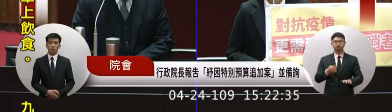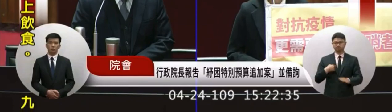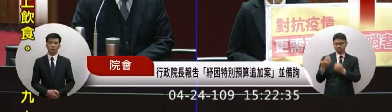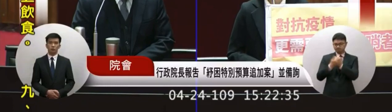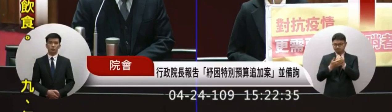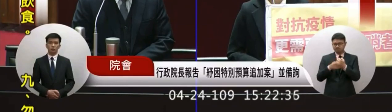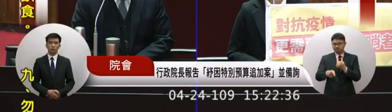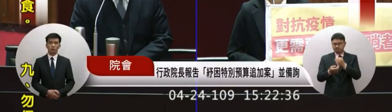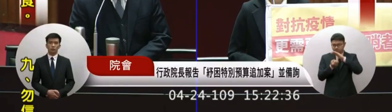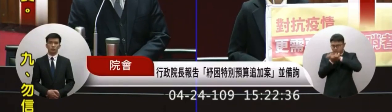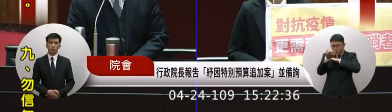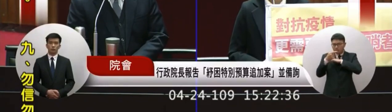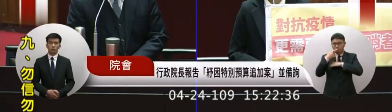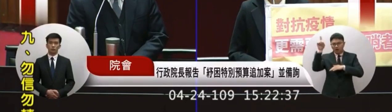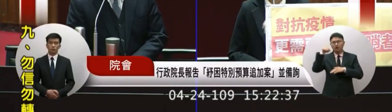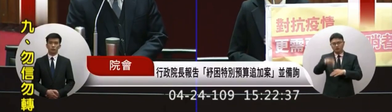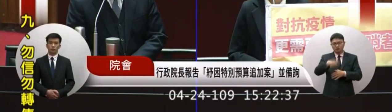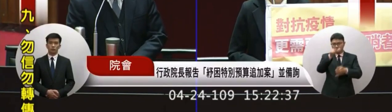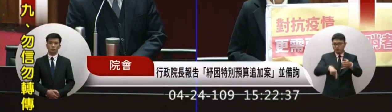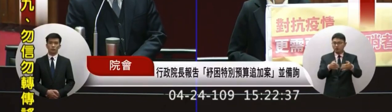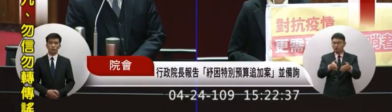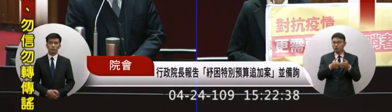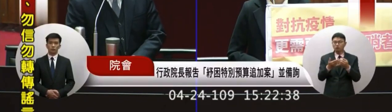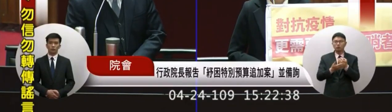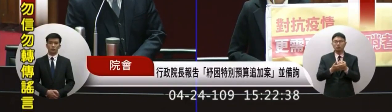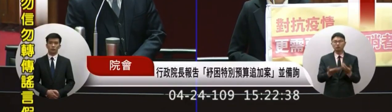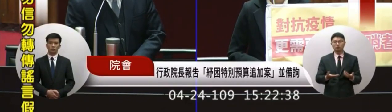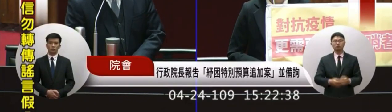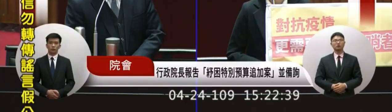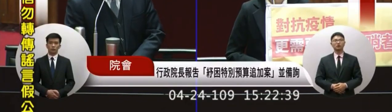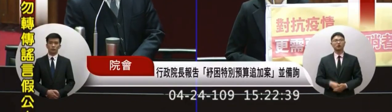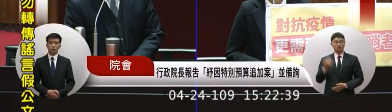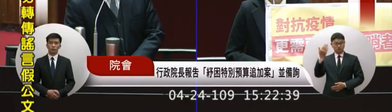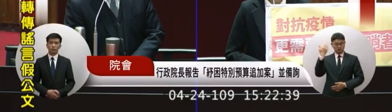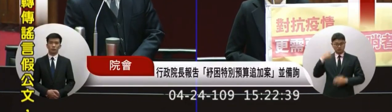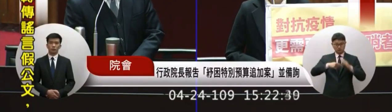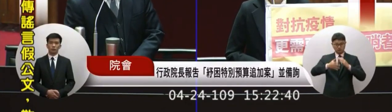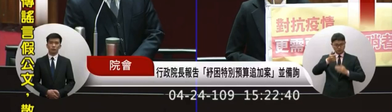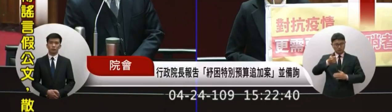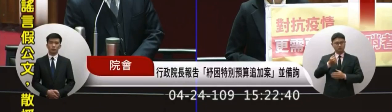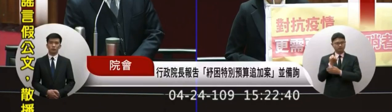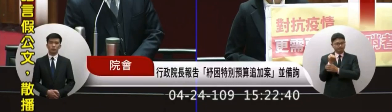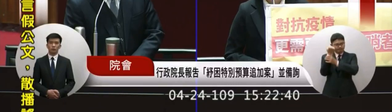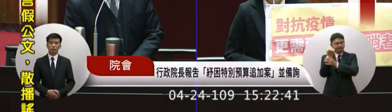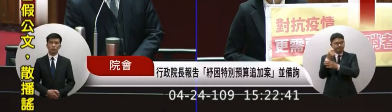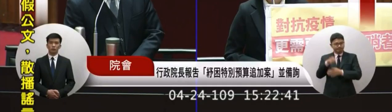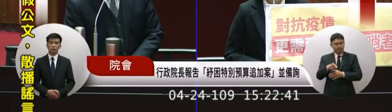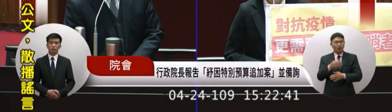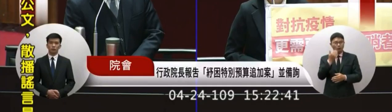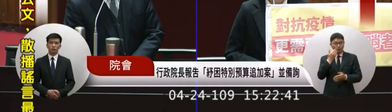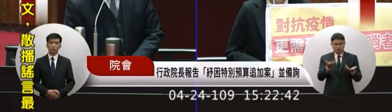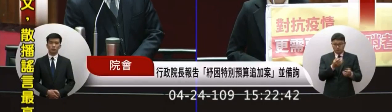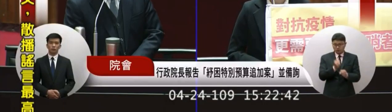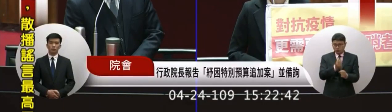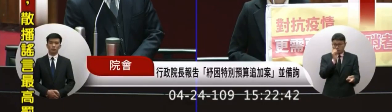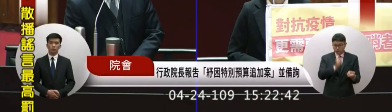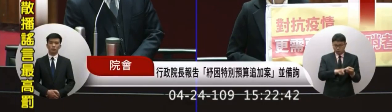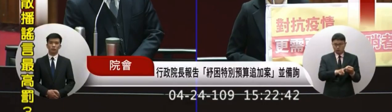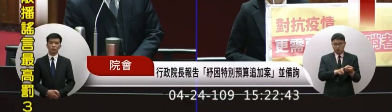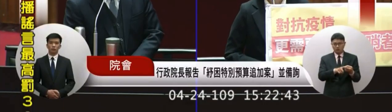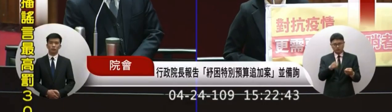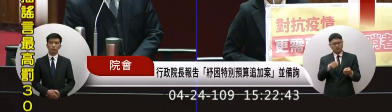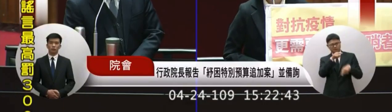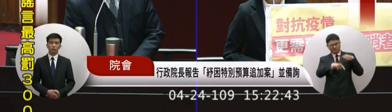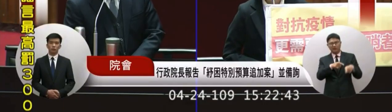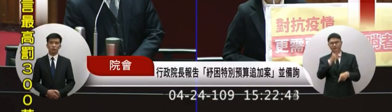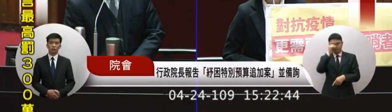保护这个吹哨者的这个部分？那过去我们可以知道说院长这边一直都很支持也很赞同说这个做对的事情的人不应该受到